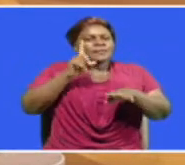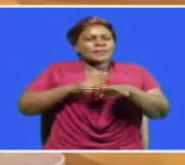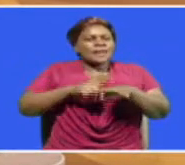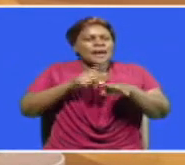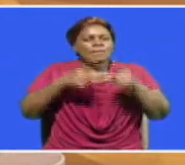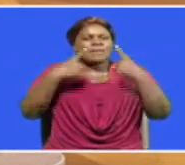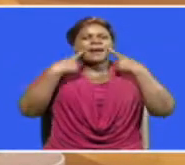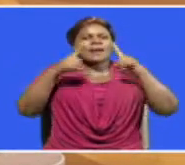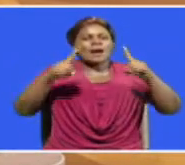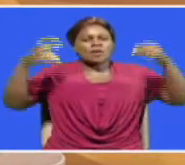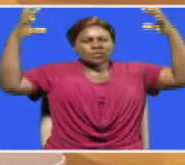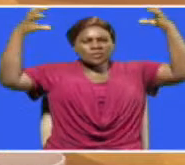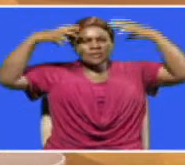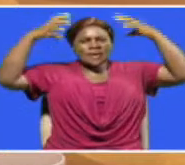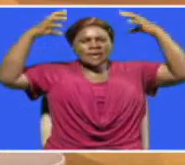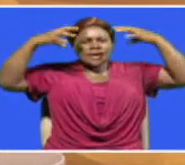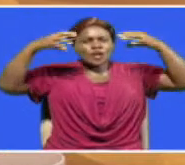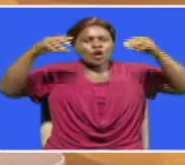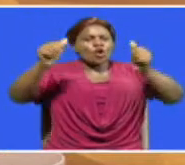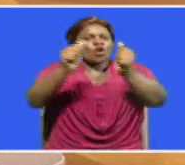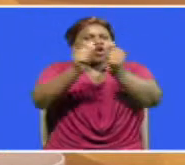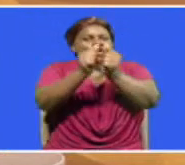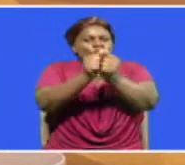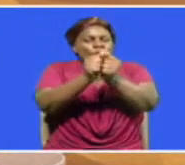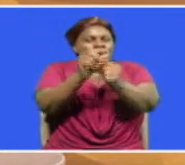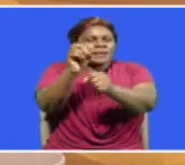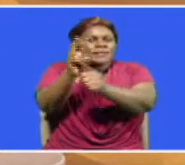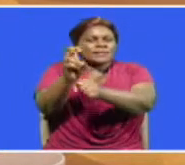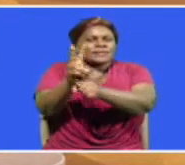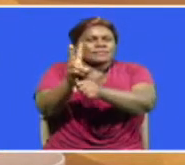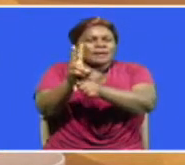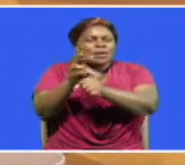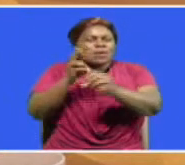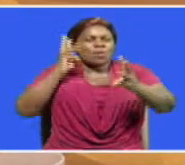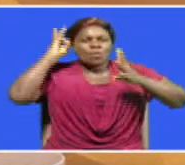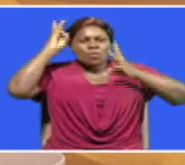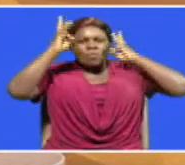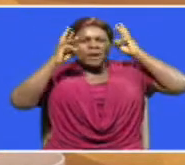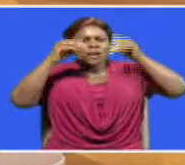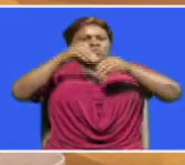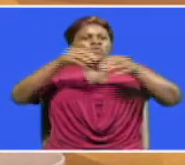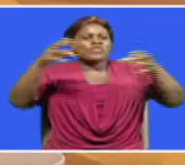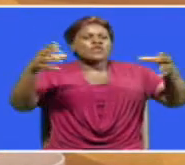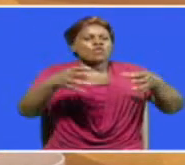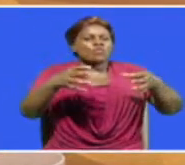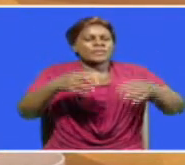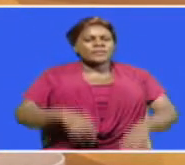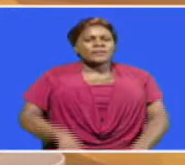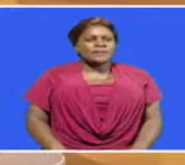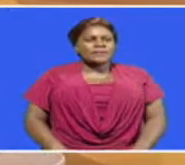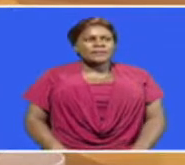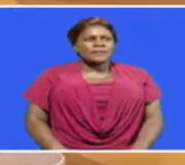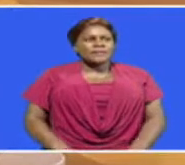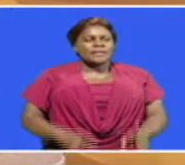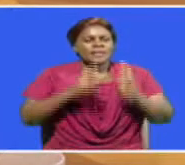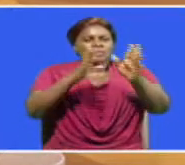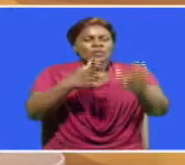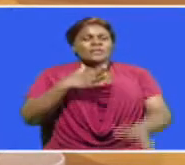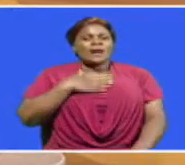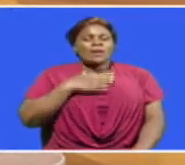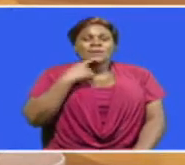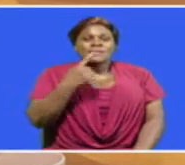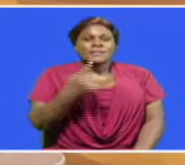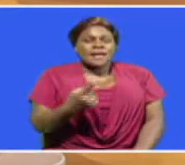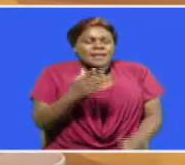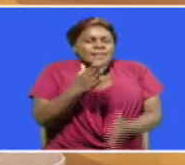kwa mvua za El-Nino msimu wa Oktoba hadi Disemba kumeibua wasiwasi miongoni mwa wenyeji. Kama anavyoripoti Bramwell